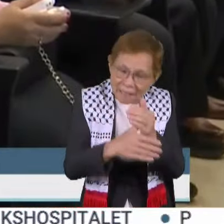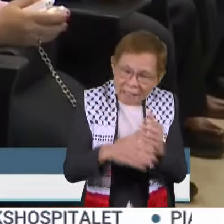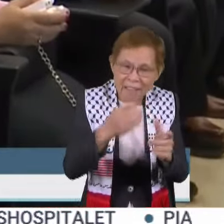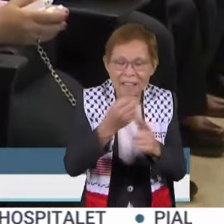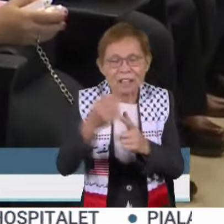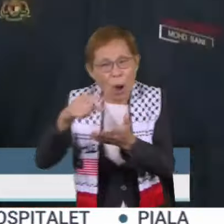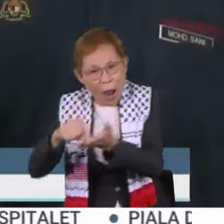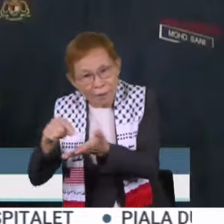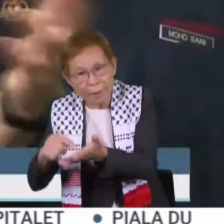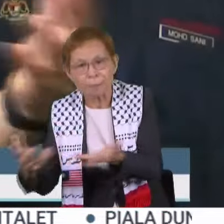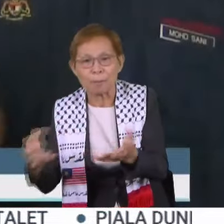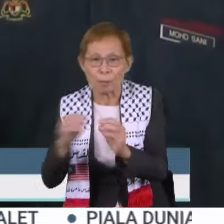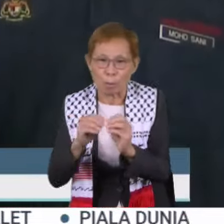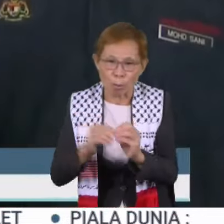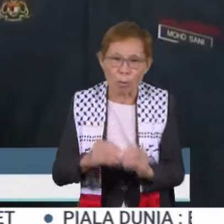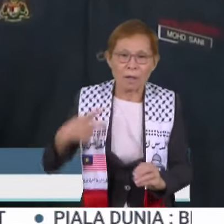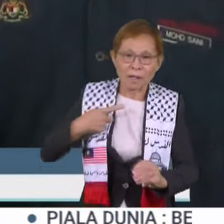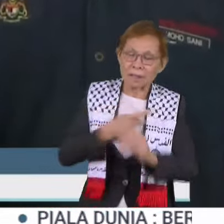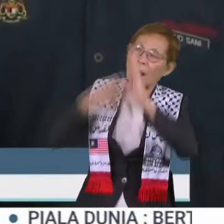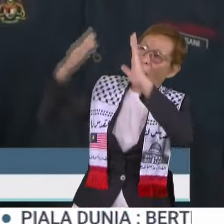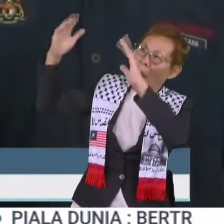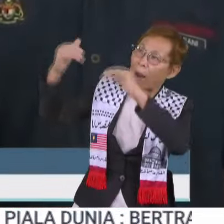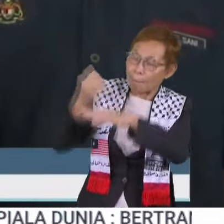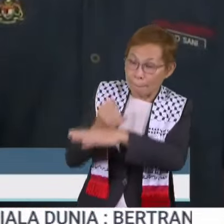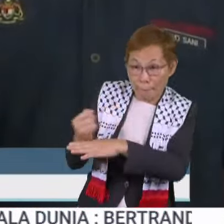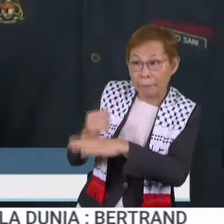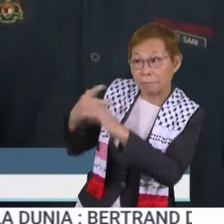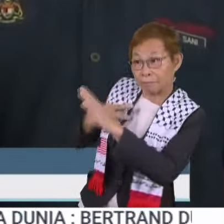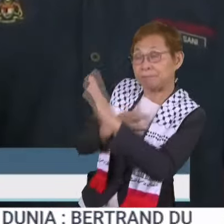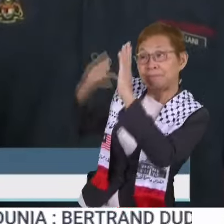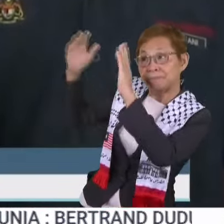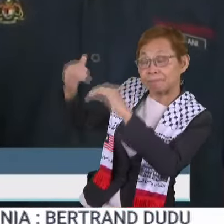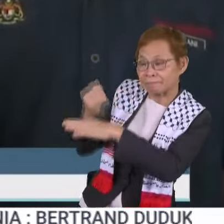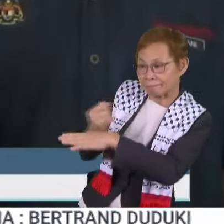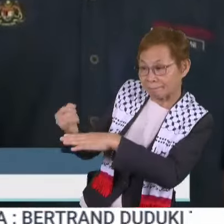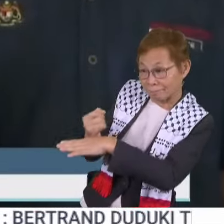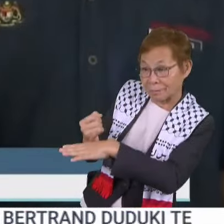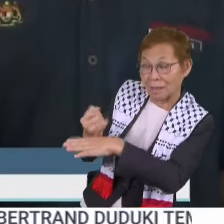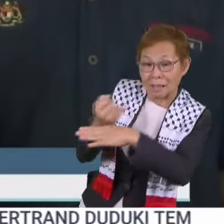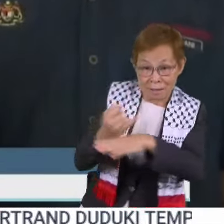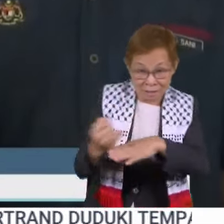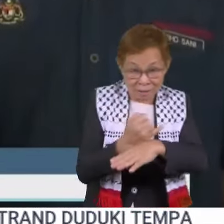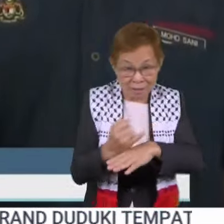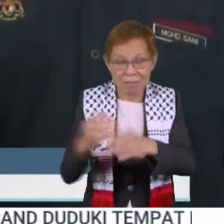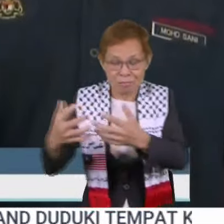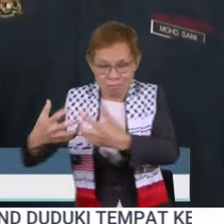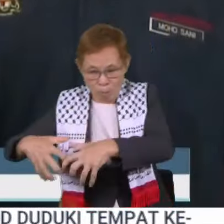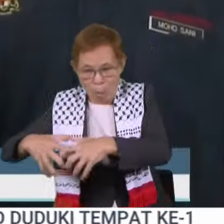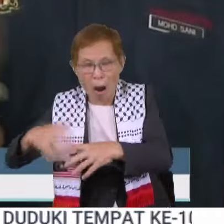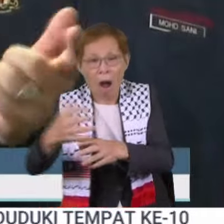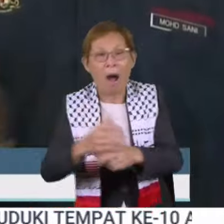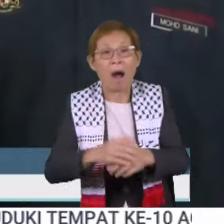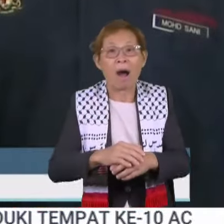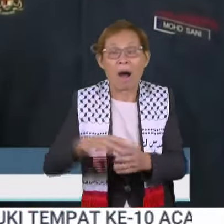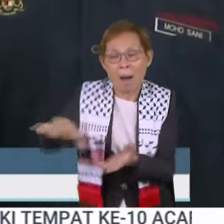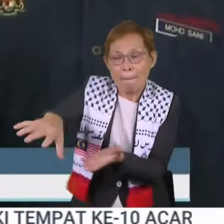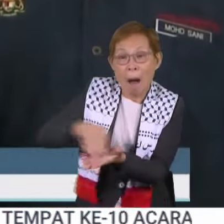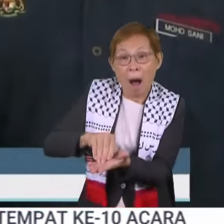ternakan kita harap ada industri-industri yang boleh ambil teknologi ini dan kita